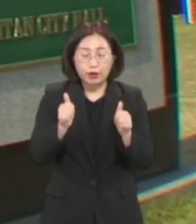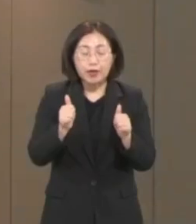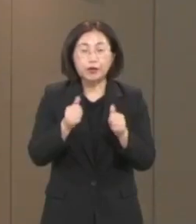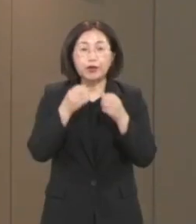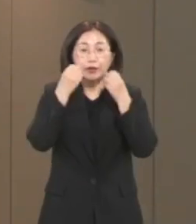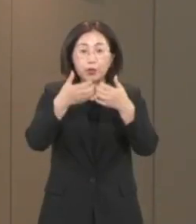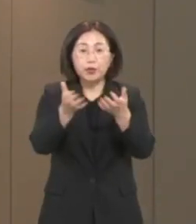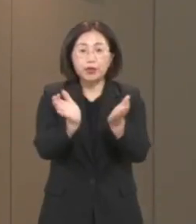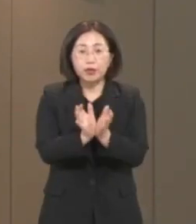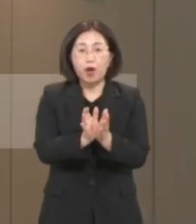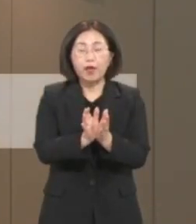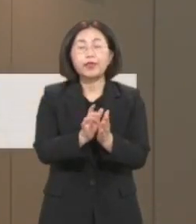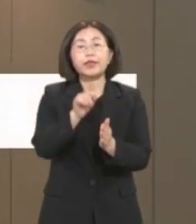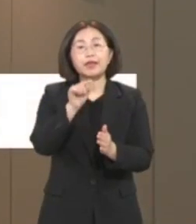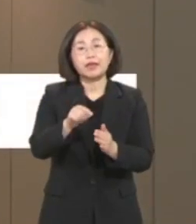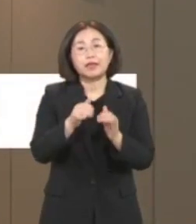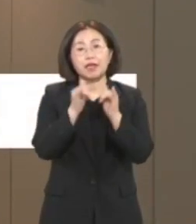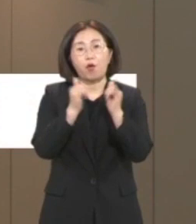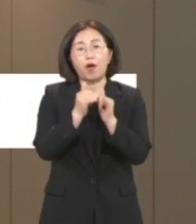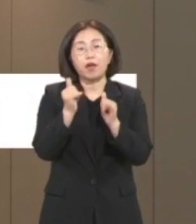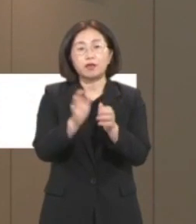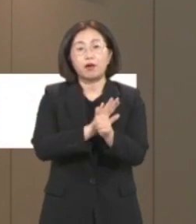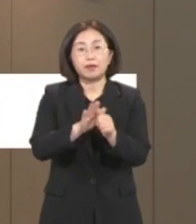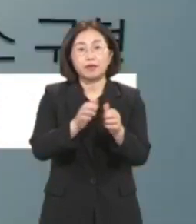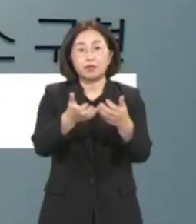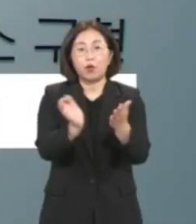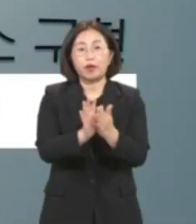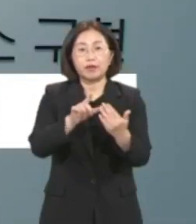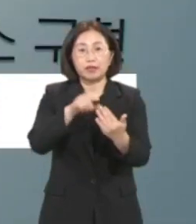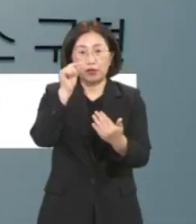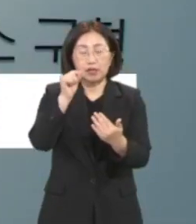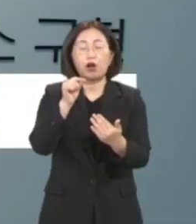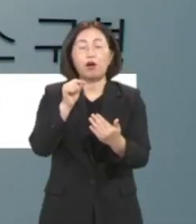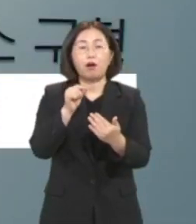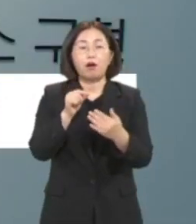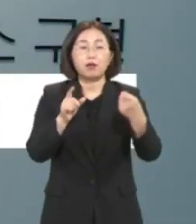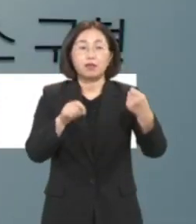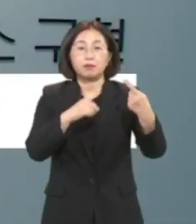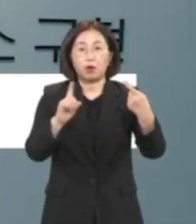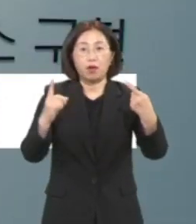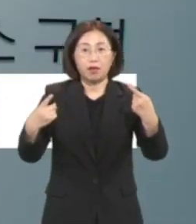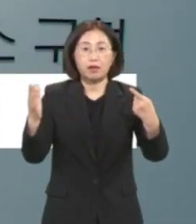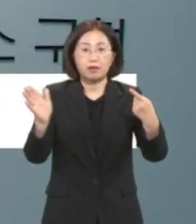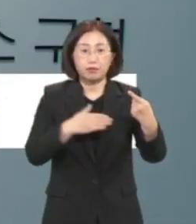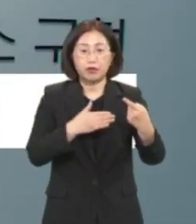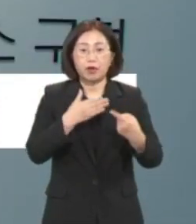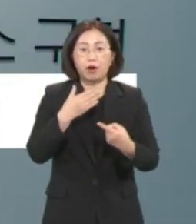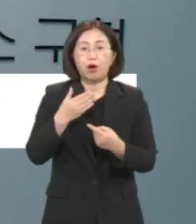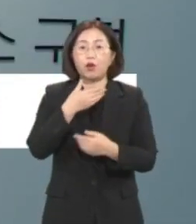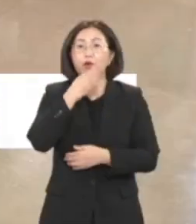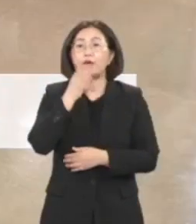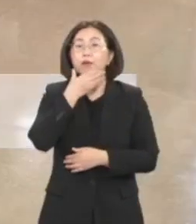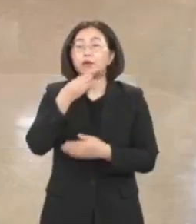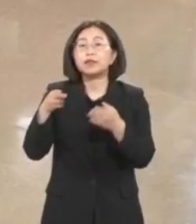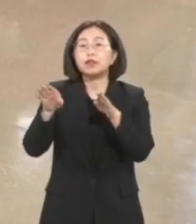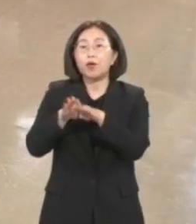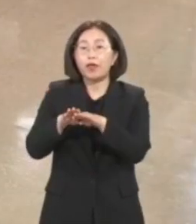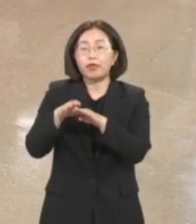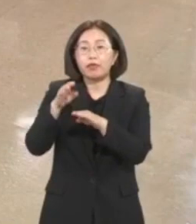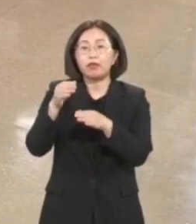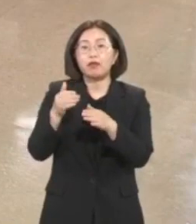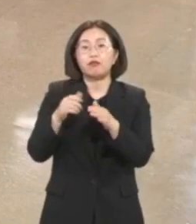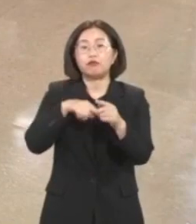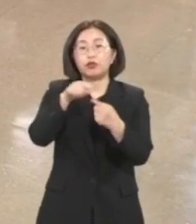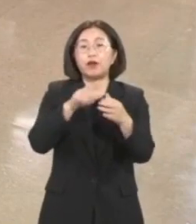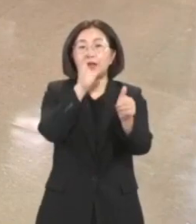기관으로 사회서비스원을 선정했고 다음 달 1일부터 사회서비스원이 복지관 운영을 맡게 됩니다 아동과